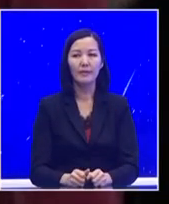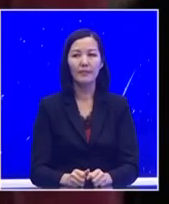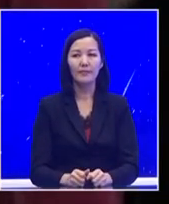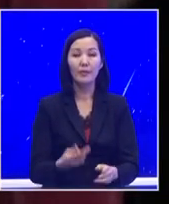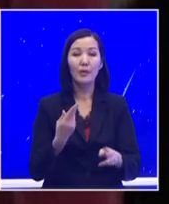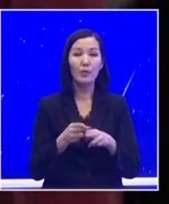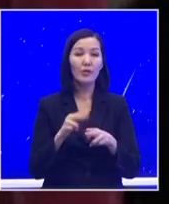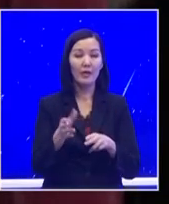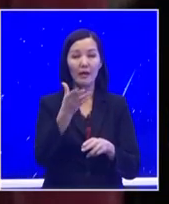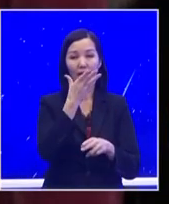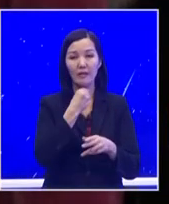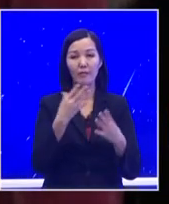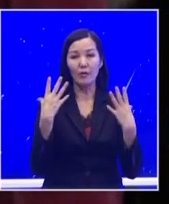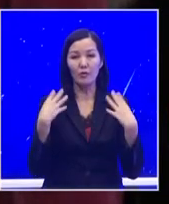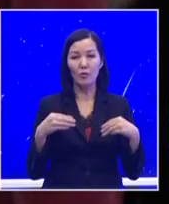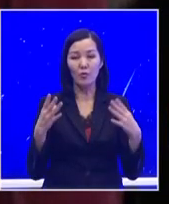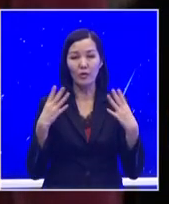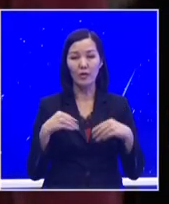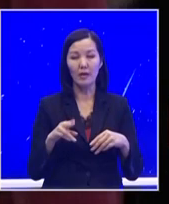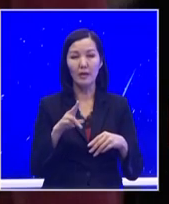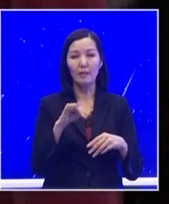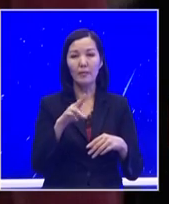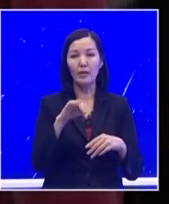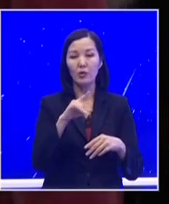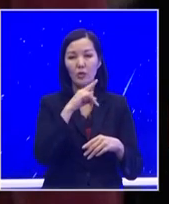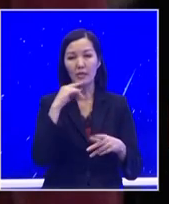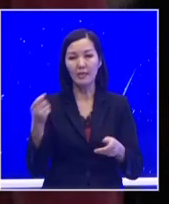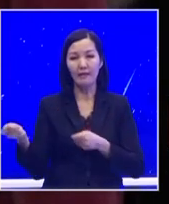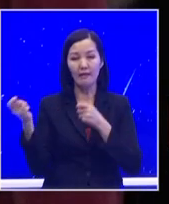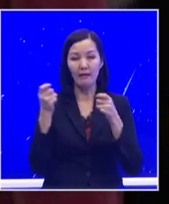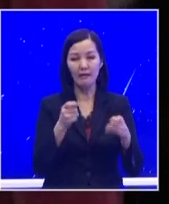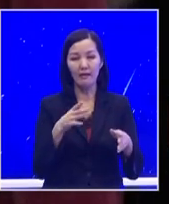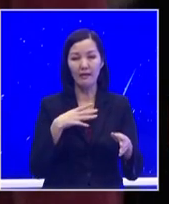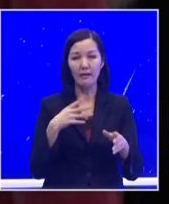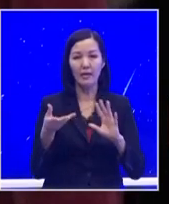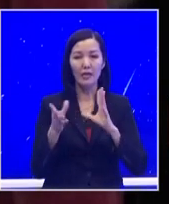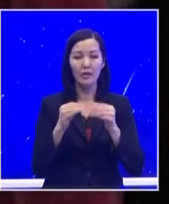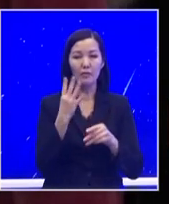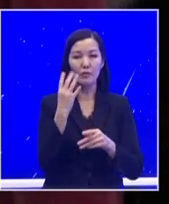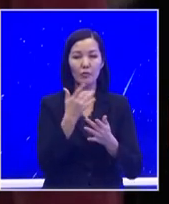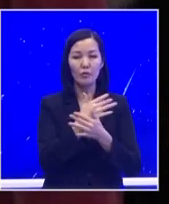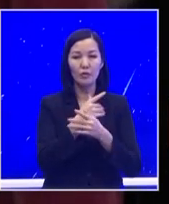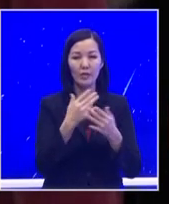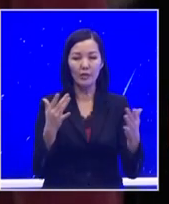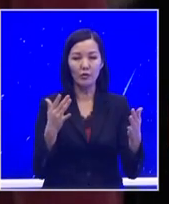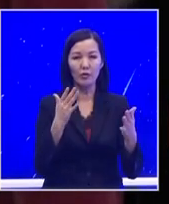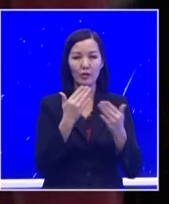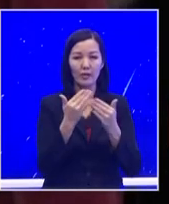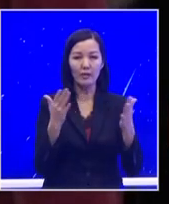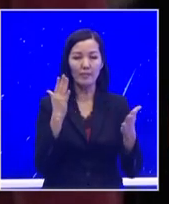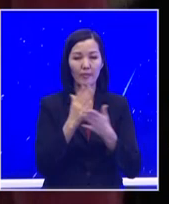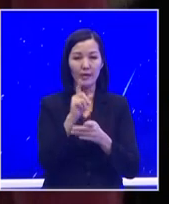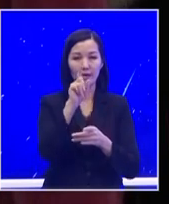Көздің жауын алатын бұл тондар Ресейдің Пятигорск қаласынан әкелінген. Мұнда жалпы 400-ге жуық ішіктердің